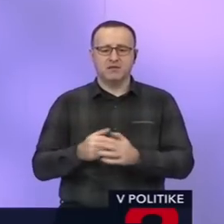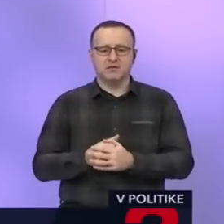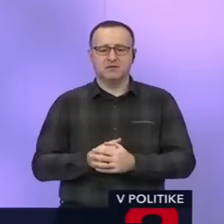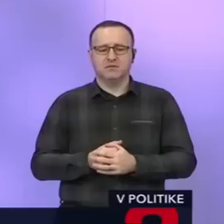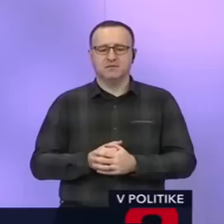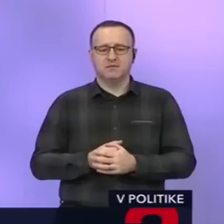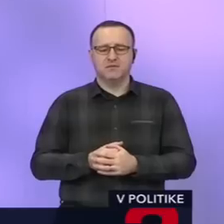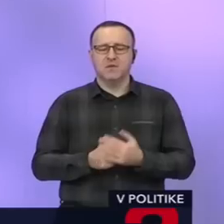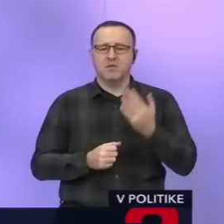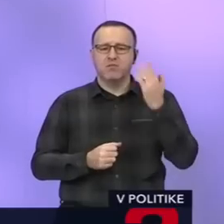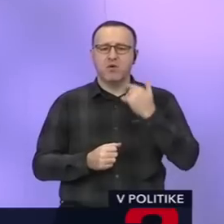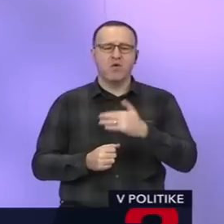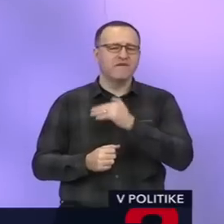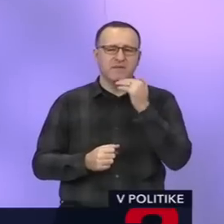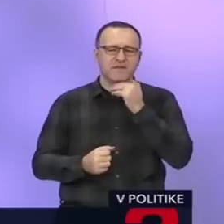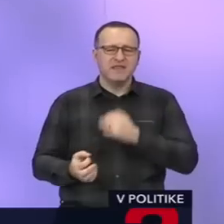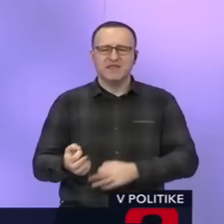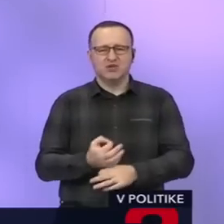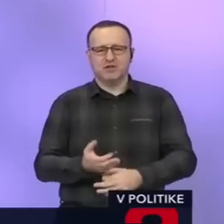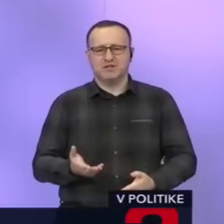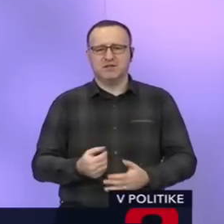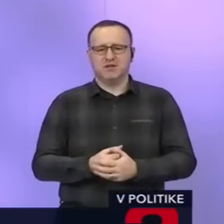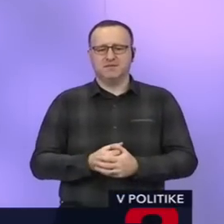procesu. Bolo to veľmi nešťastné, pretože